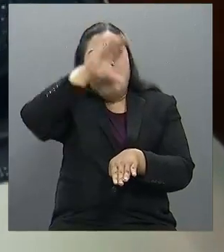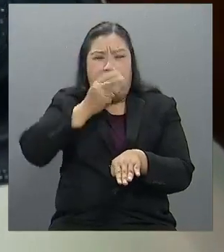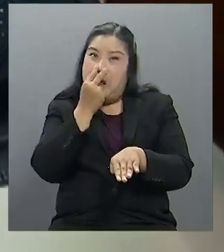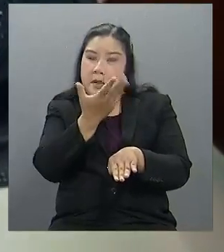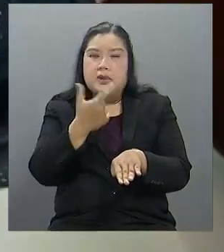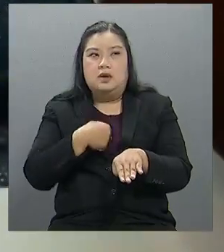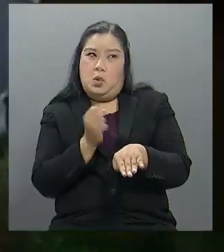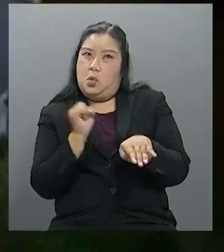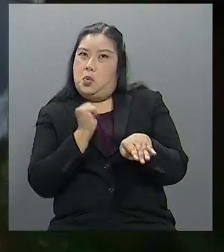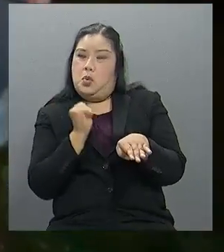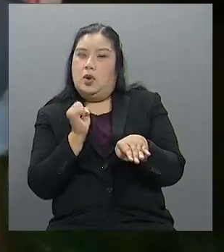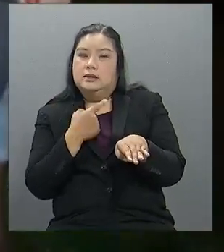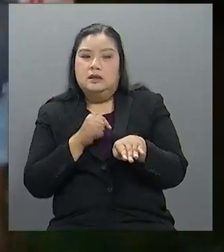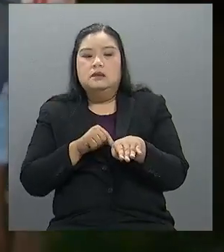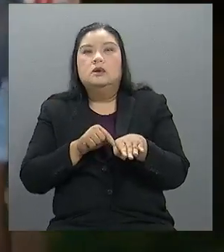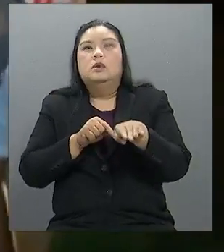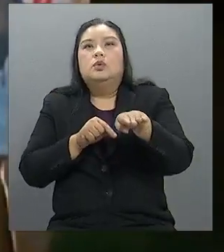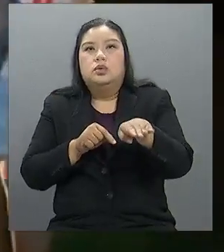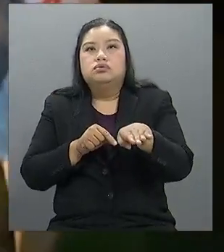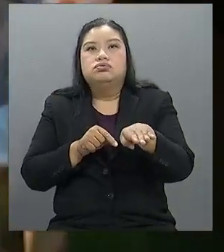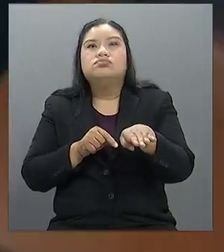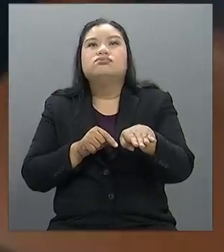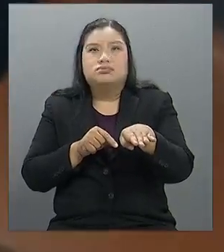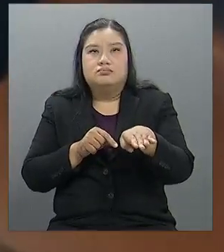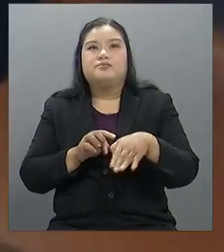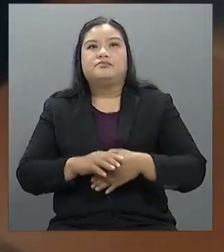นี้ก็เลยไปสักหน่อยแล้วถึงจอดรถเอาค่ะ